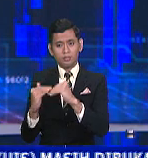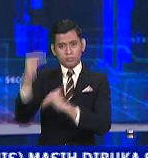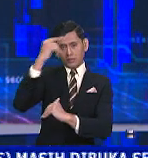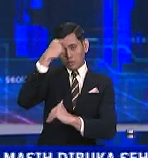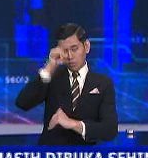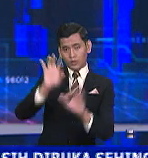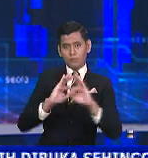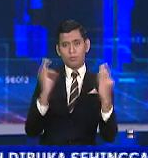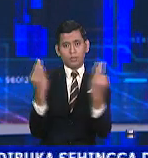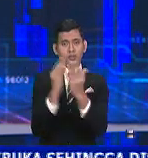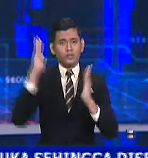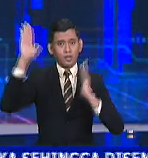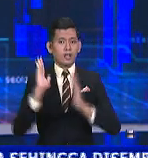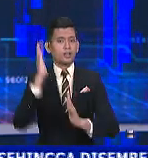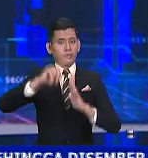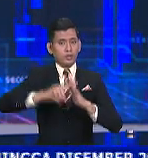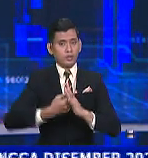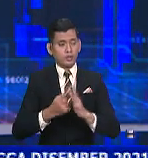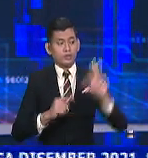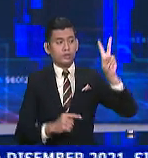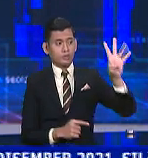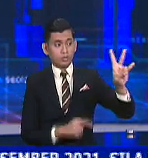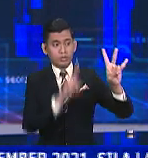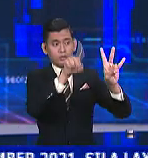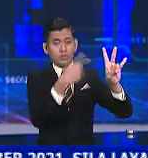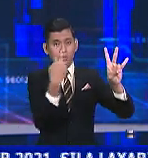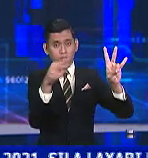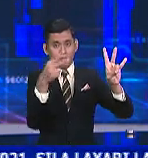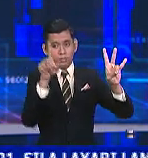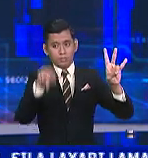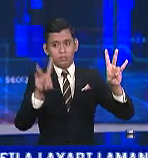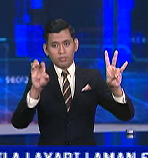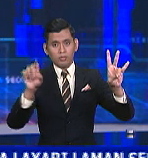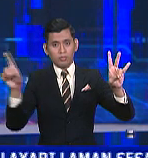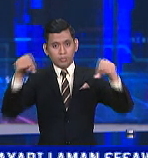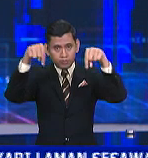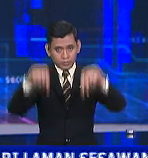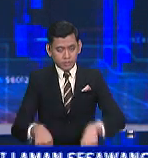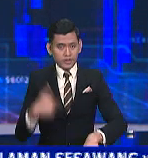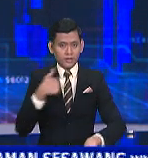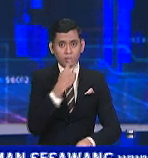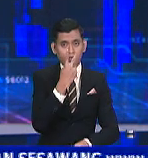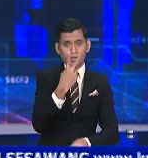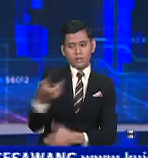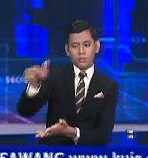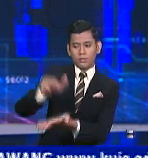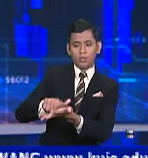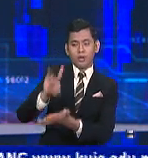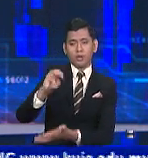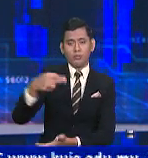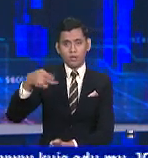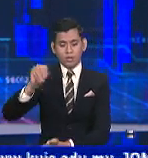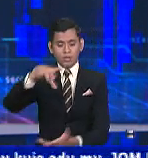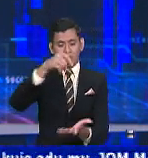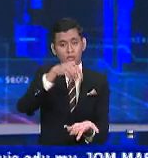bakal dikuatkuasakan bermula 7 Disember ini. Kita ikuti tinjauan wartawan Mohan Chinasami di Pasar Jalan Raja